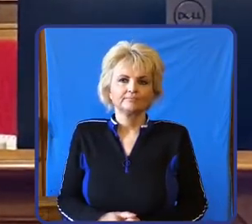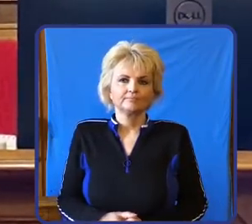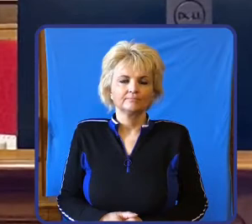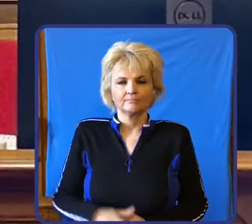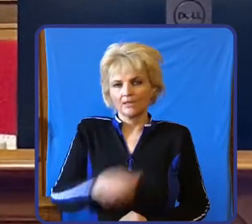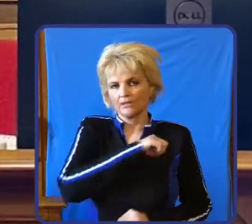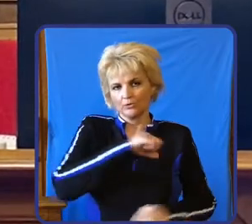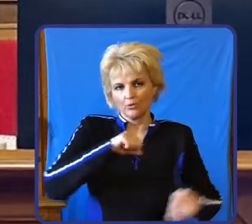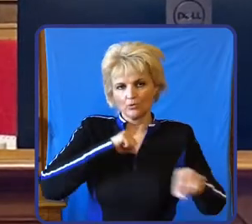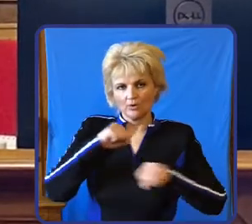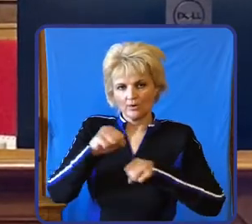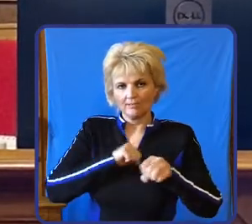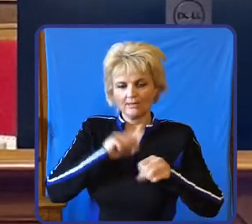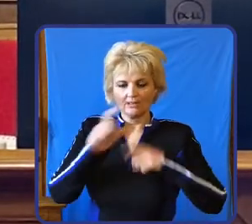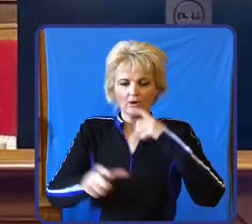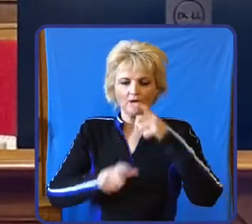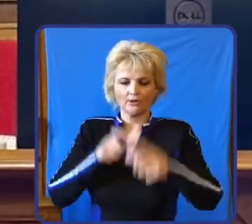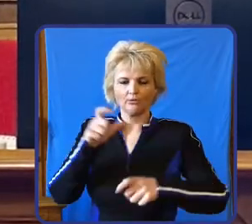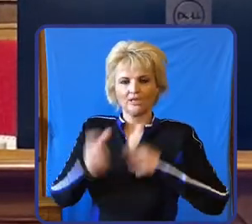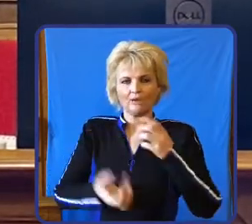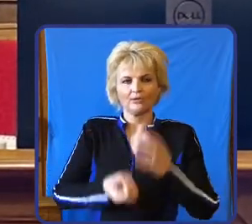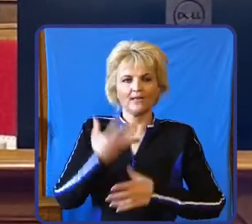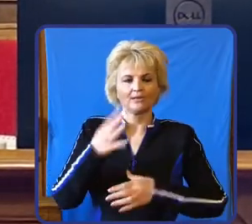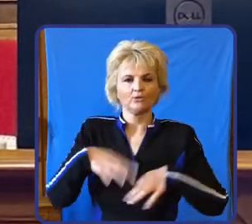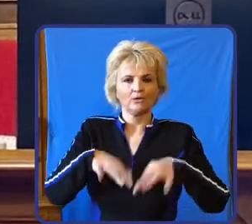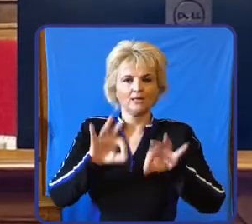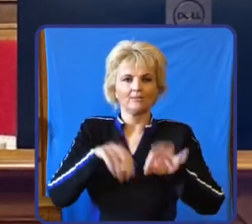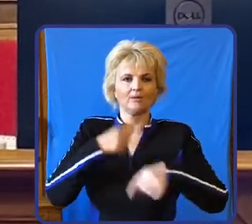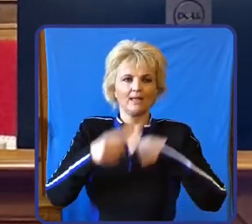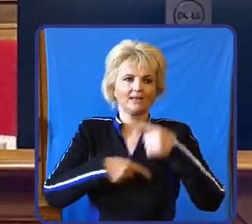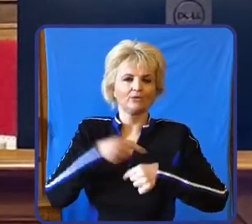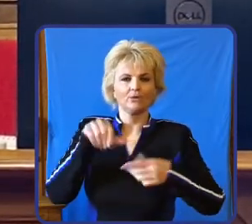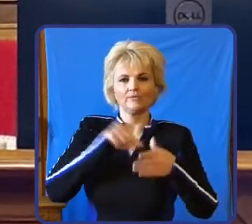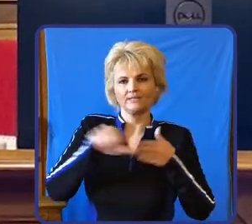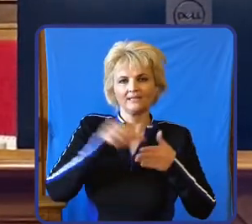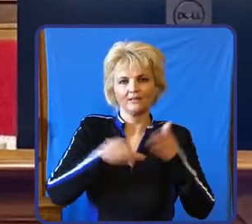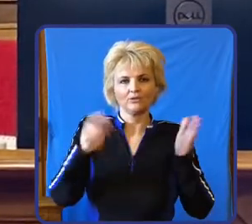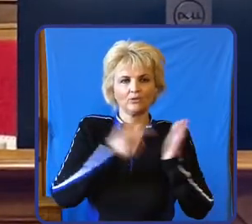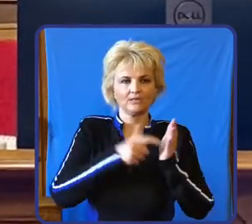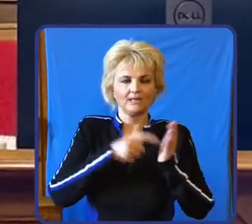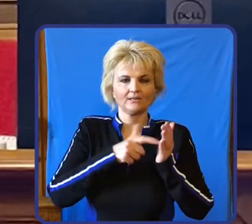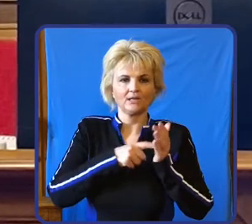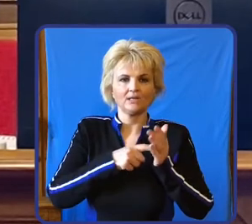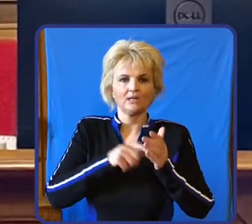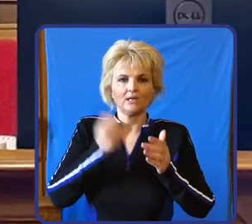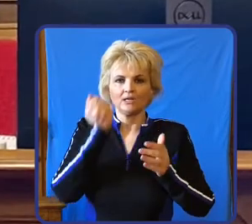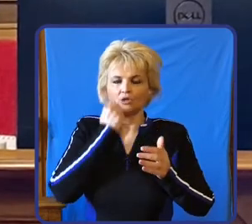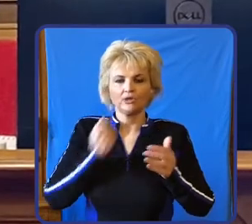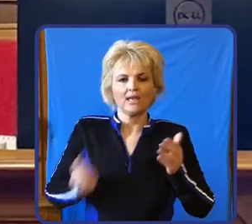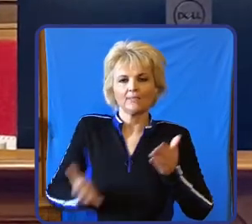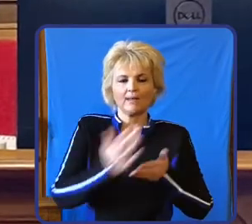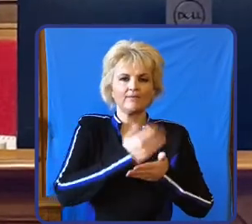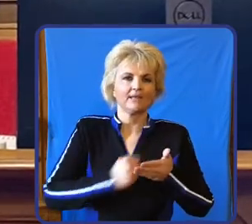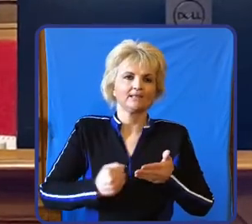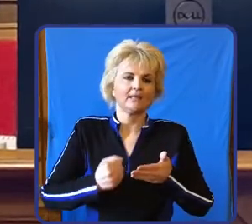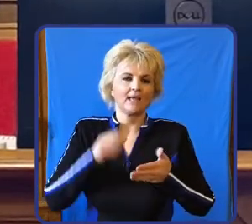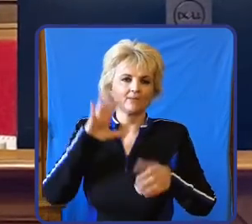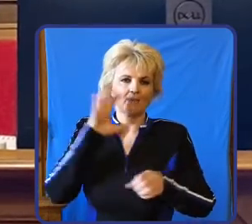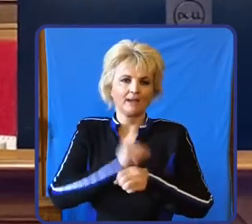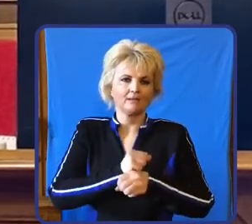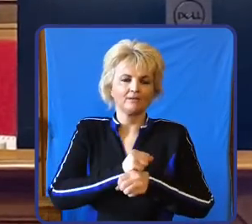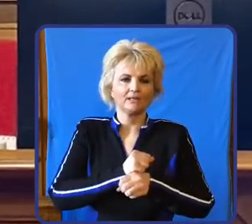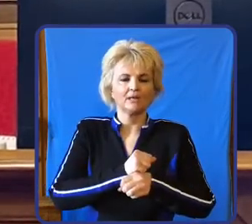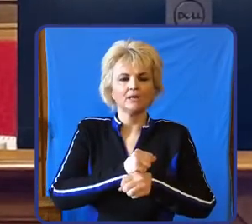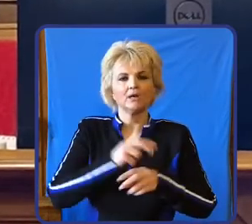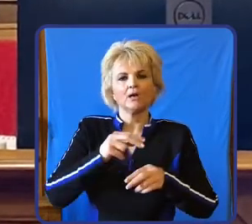Az önkormányzat adósságot keletkeztető ügyleteiből eredő fizetési kötelezettségeinek és saját bevételének megállapítása a tárgyévet követő